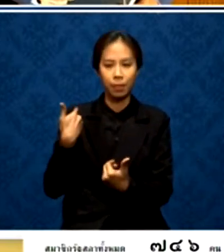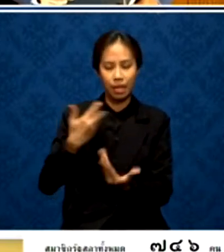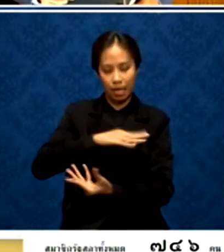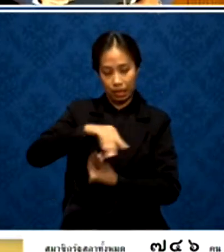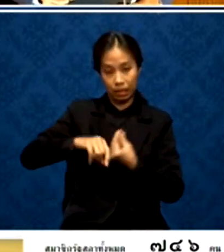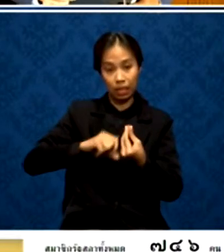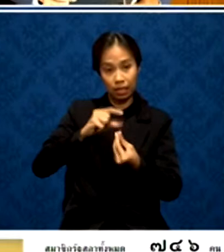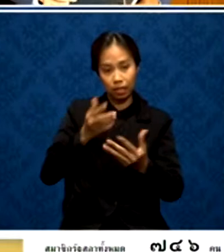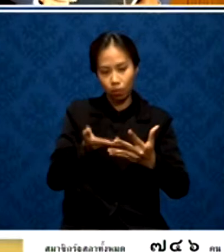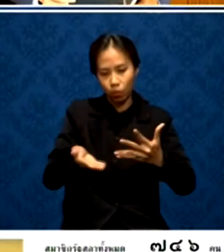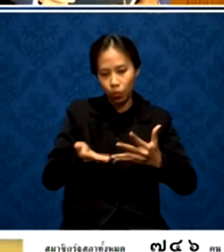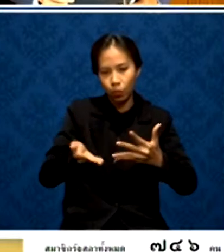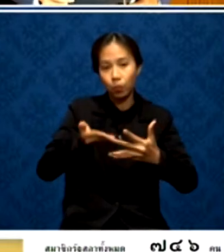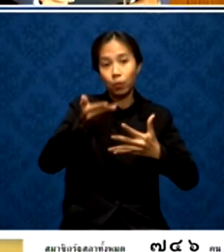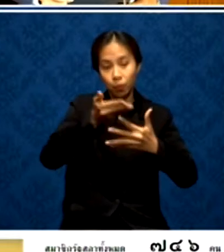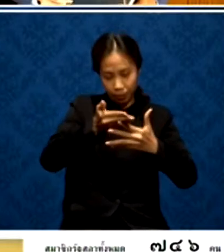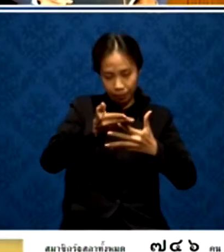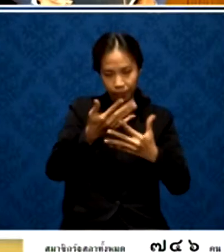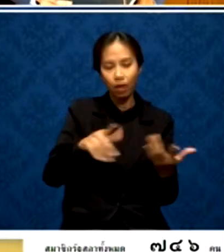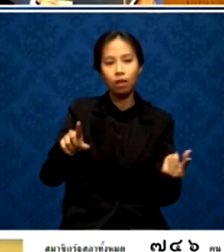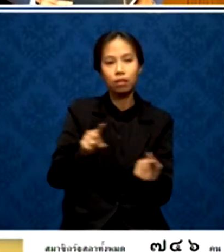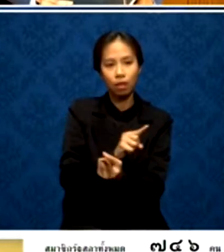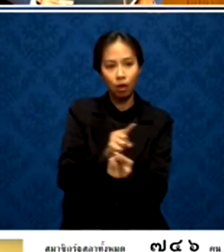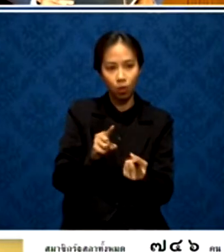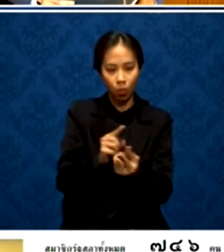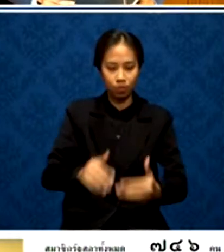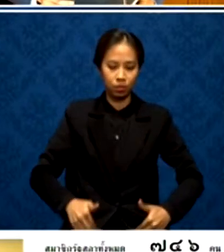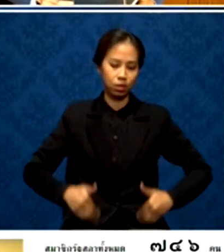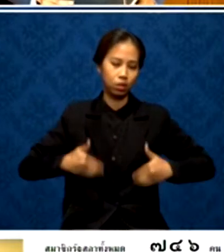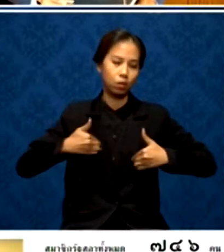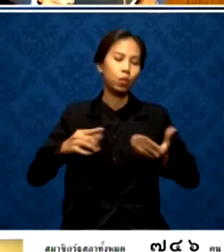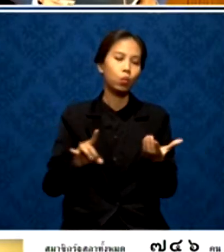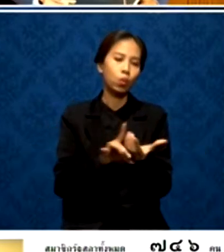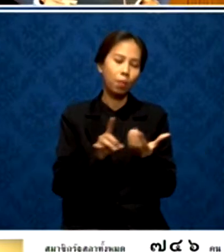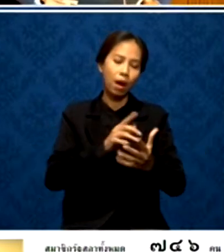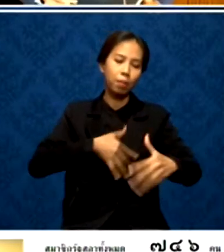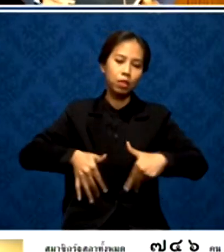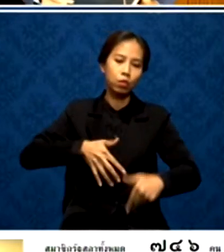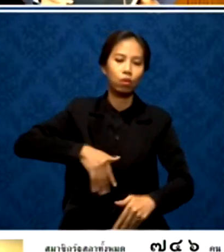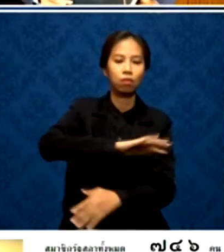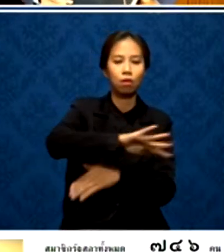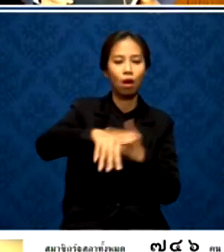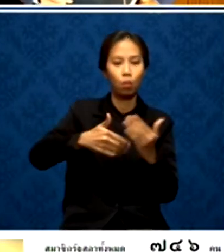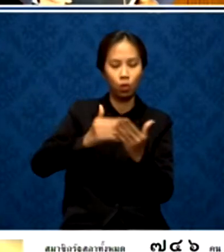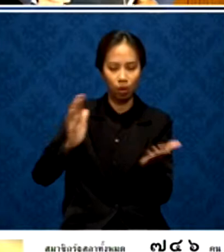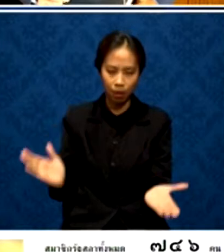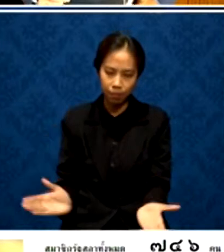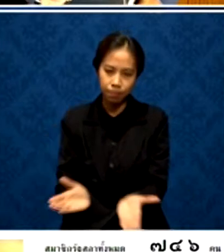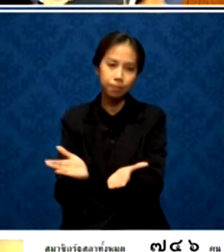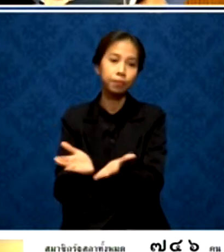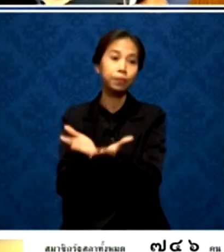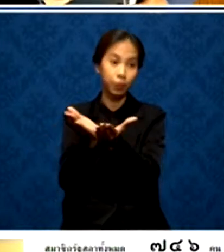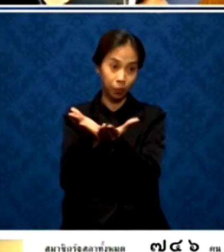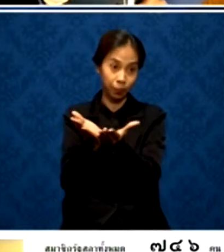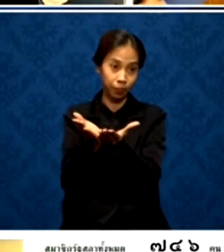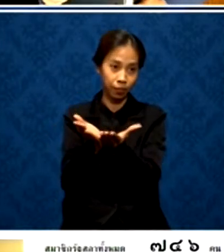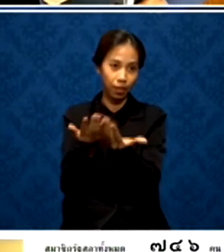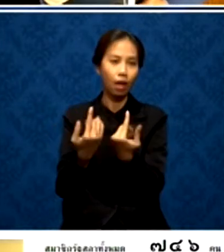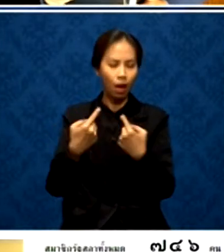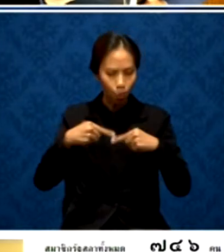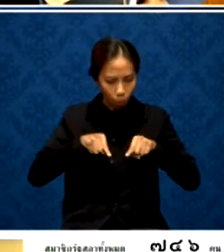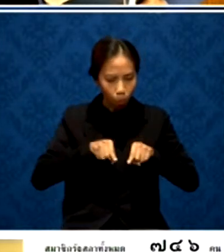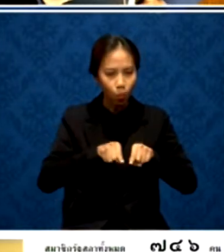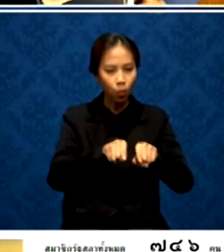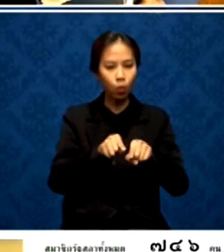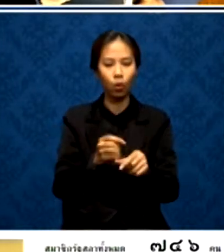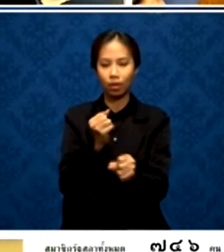จสังคมและคุณภาพชีวิตของประชาชนควบคู่ไปกับการรักษาสภา